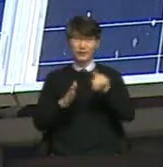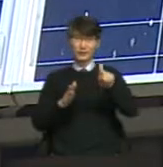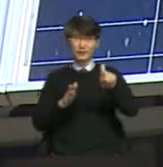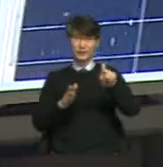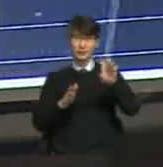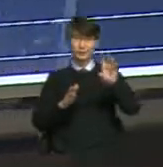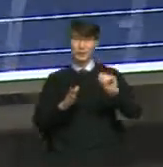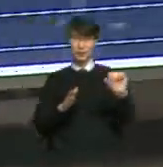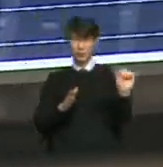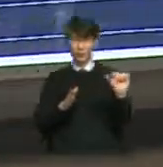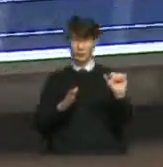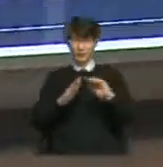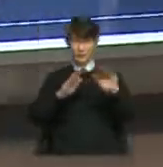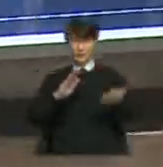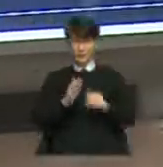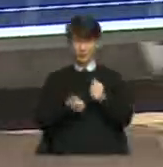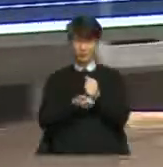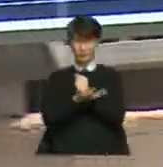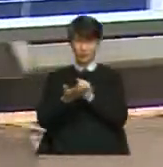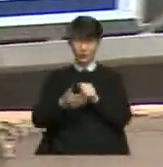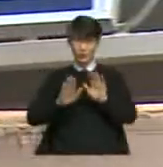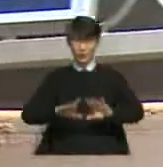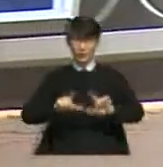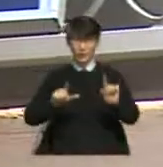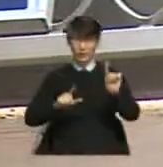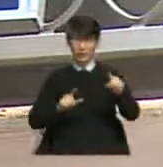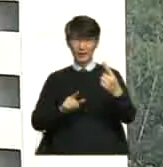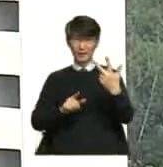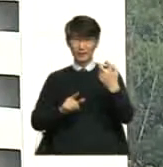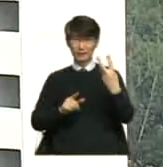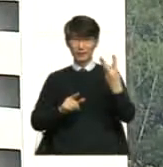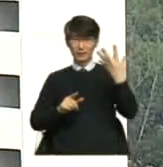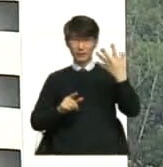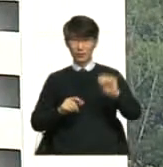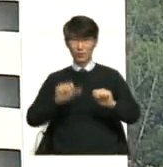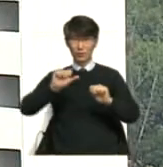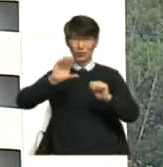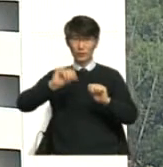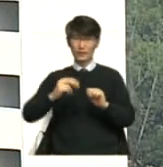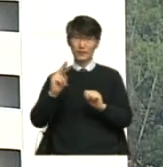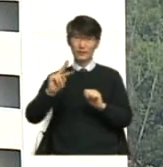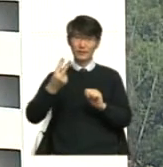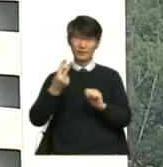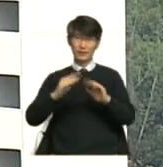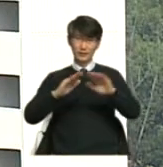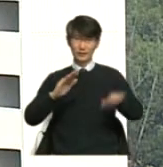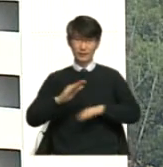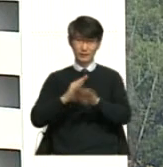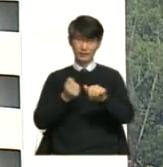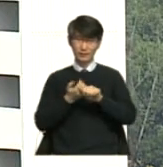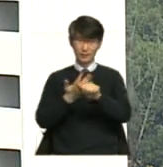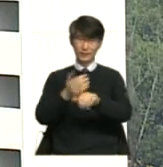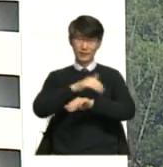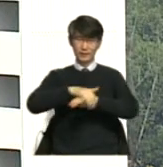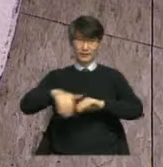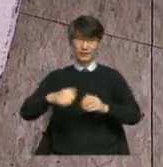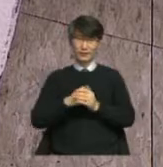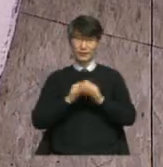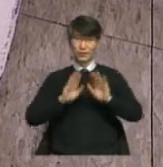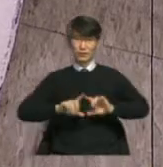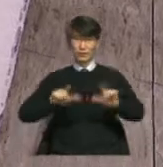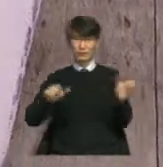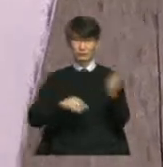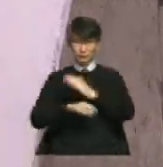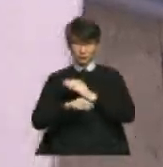5천 가구에 보급해 있고 올해는 173 억원이 투입되어 총 50,200 가구의 보급할 예정입니다 특히